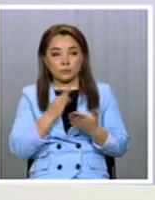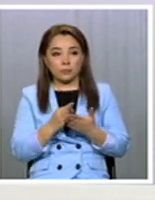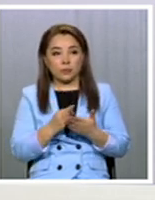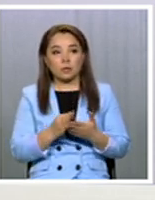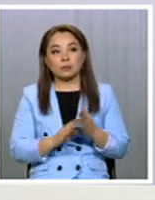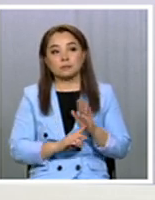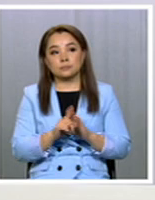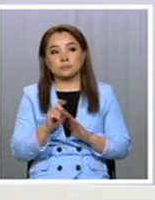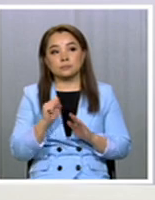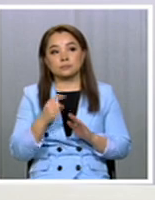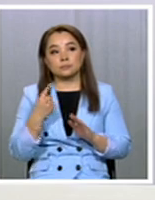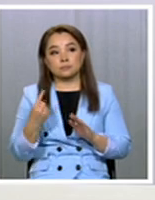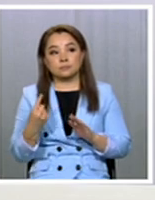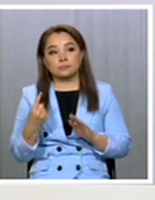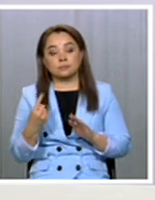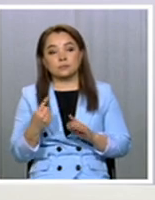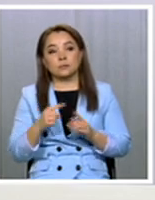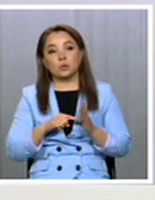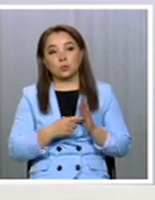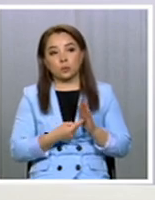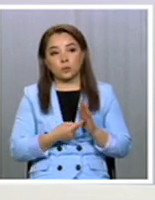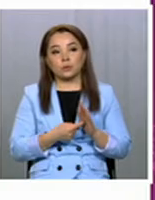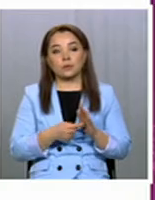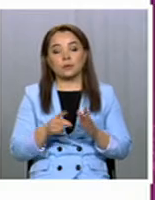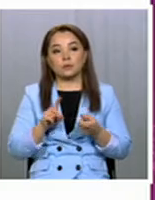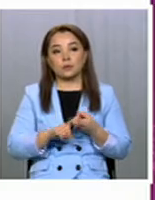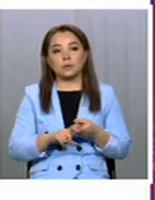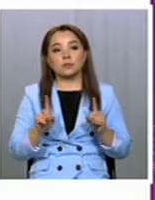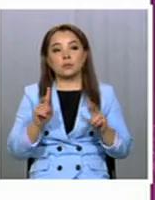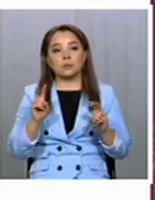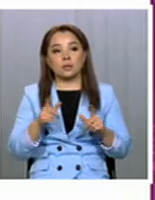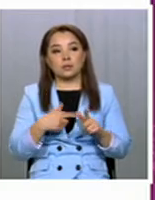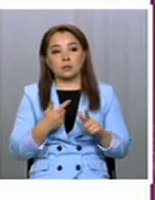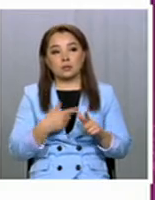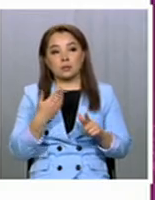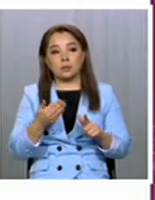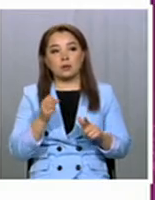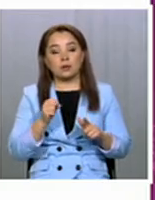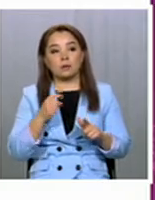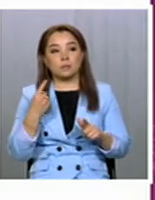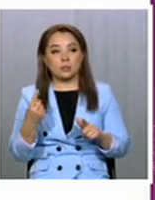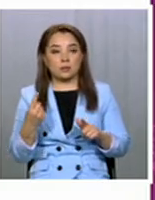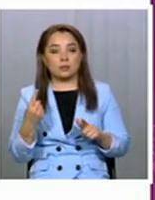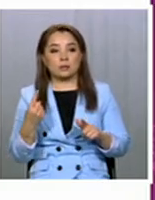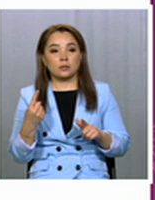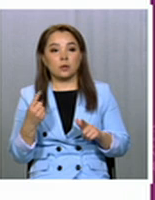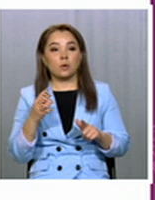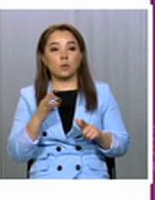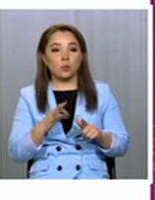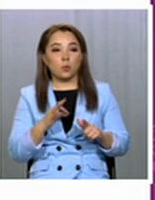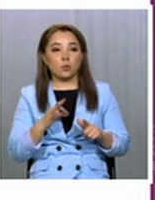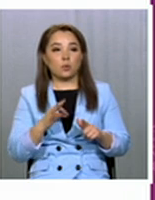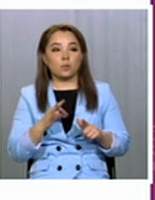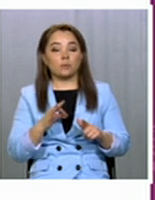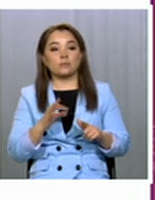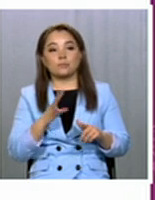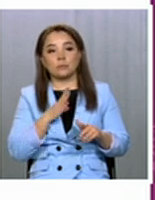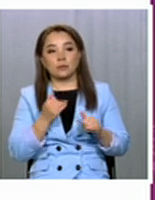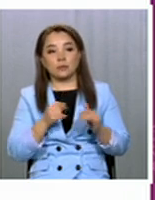осы А1 нүктесінің координаты дегеніміз не? Осы А1 нүктесінен О координаттар басына